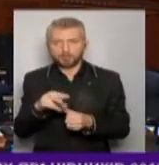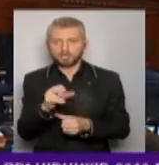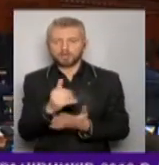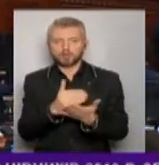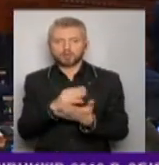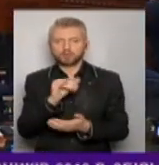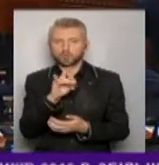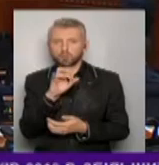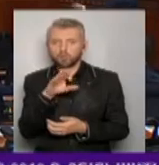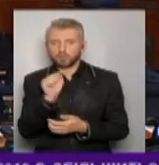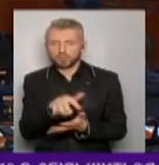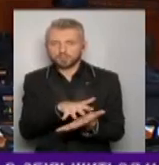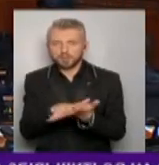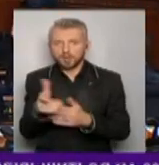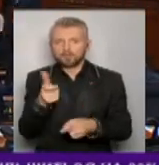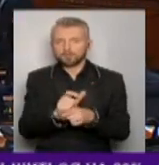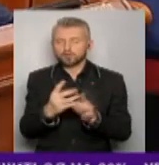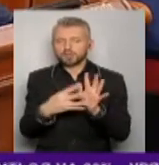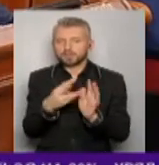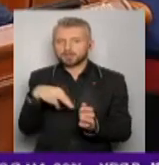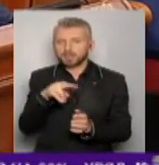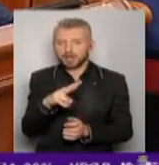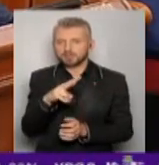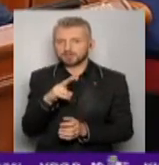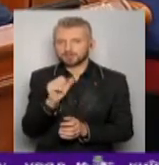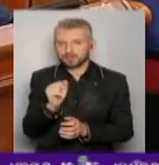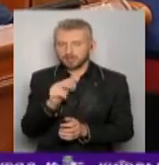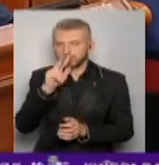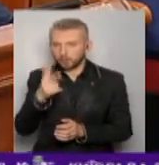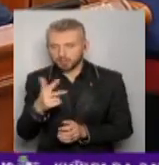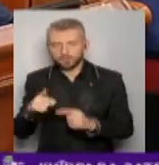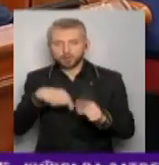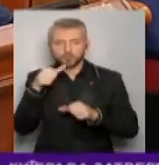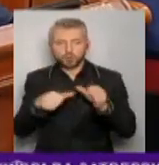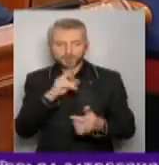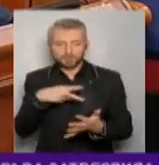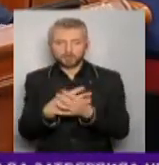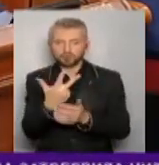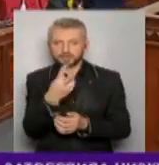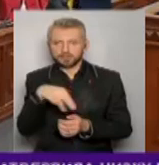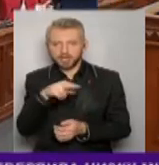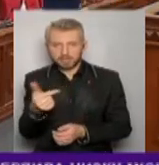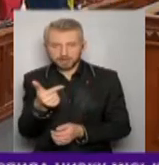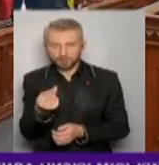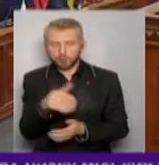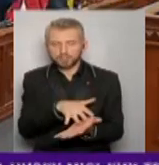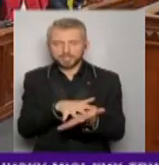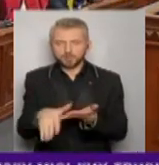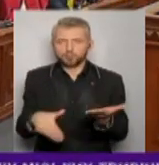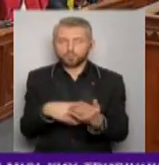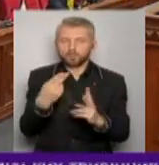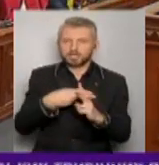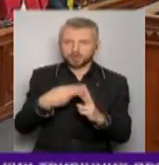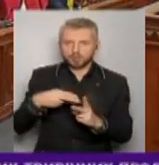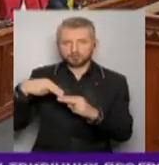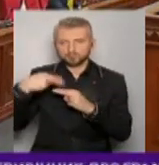витратять більше 9 мільярдів за 3 роки. У наступному передбачено понад 3 мільярди гривень. Кошти витратять на допомогу пільговикам,